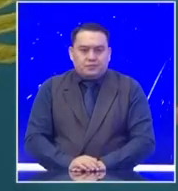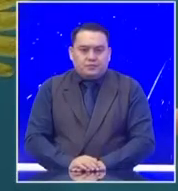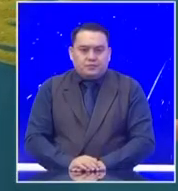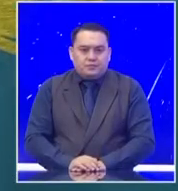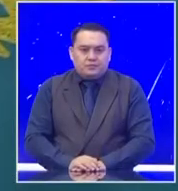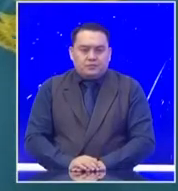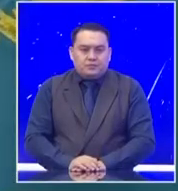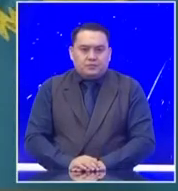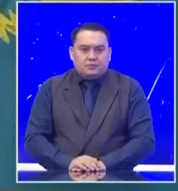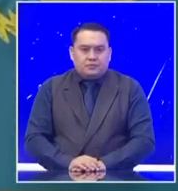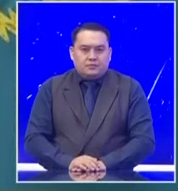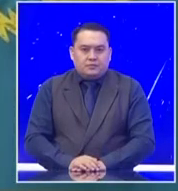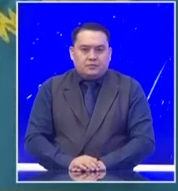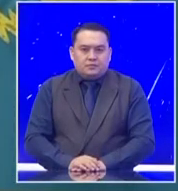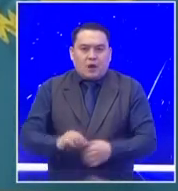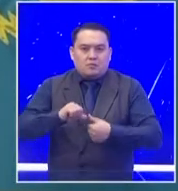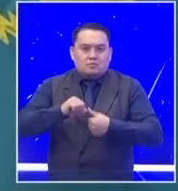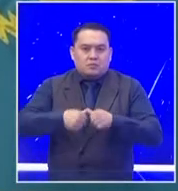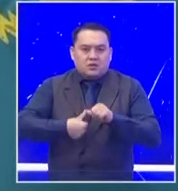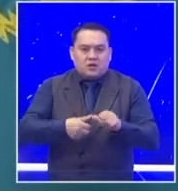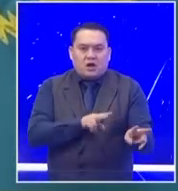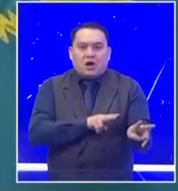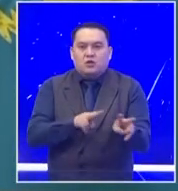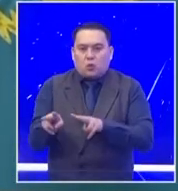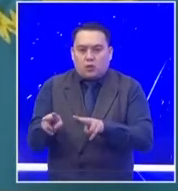Значит, постоянный контроль,